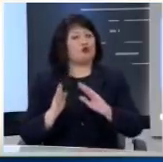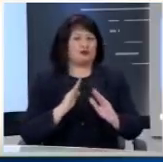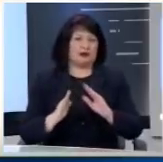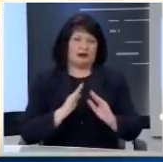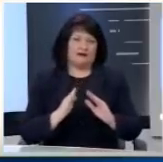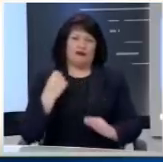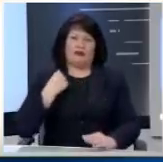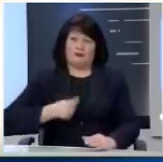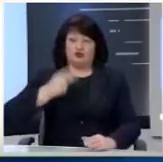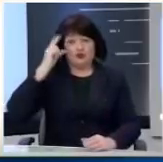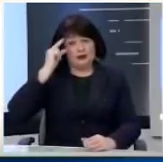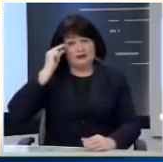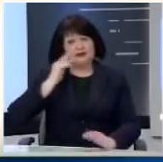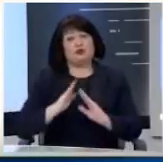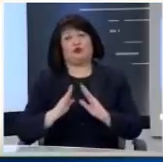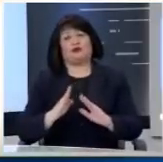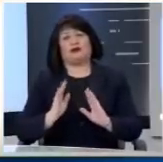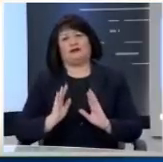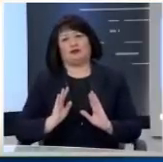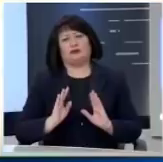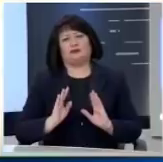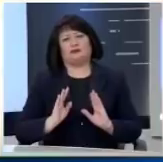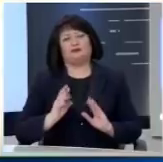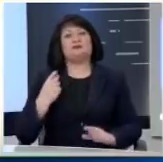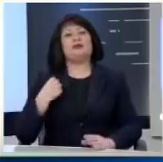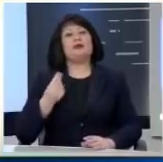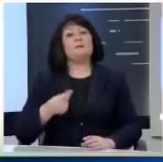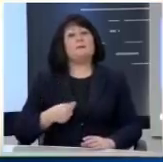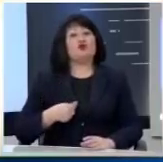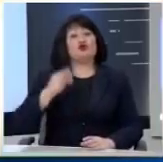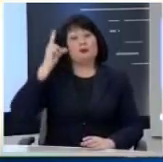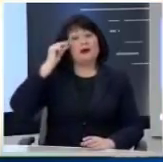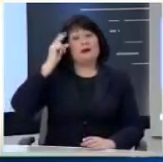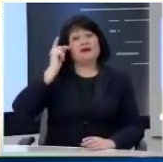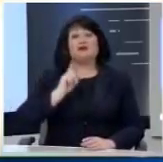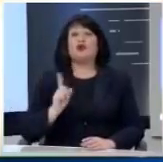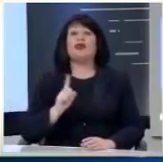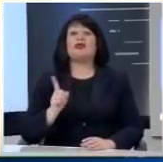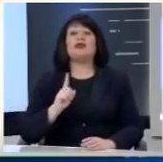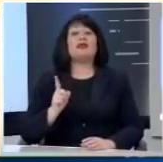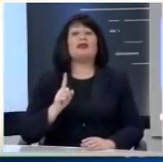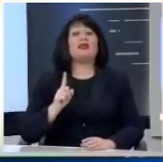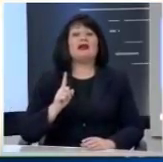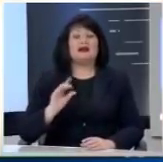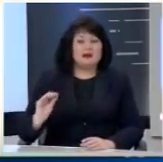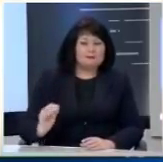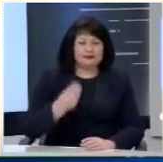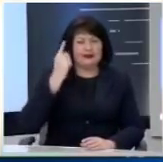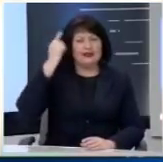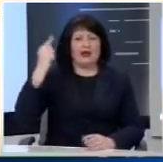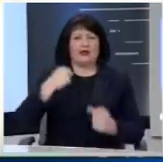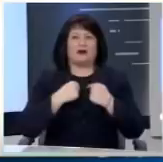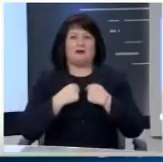υπερασπιζόμαστε το Δημόσιο Πανεπιστήμιο. Το Δημόσιο Πανεπιστήμιο δεν αποτελεί μια ιδεολογική σύλληψη της αριστεράς.